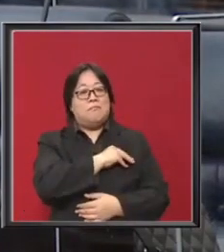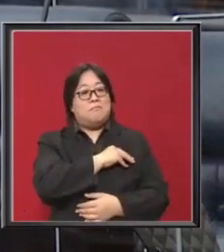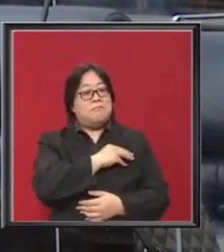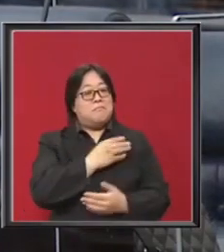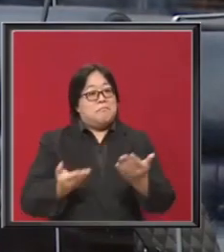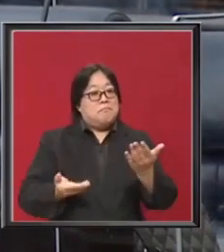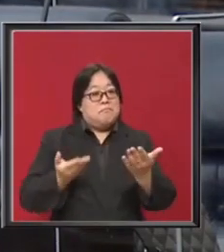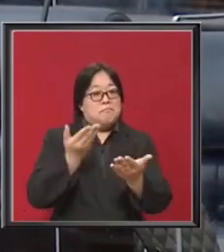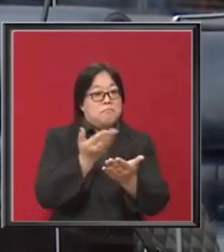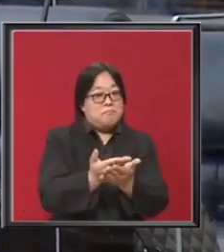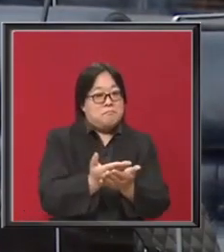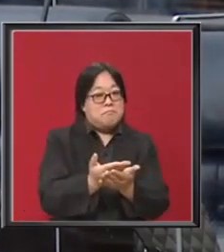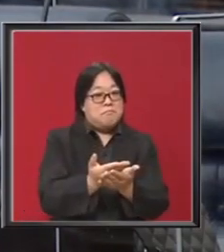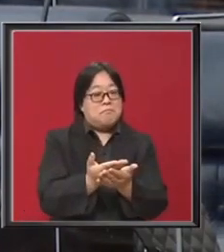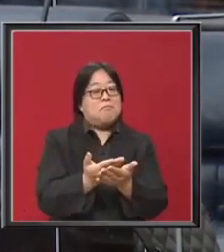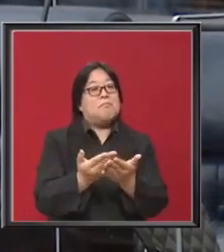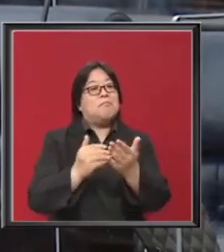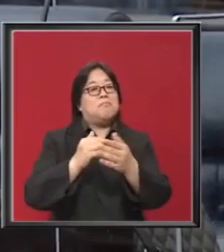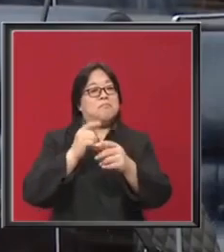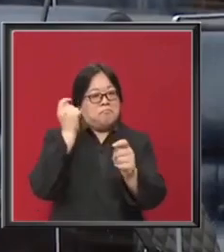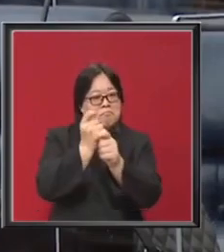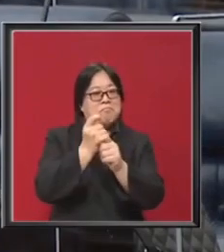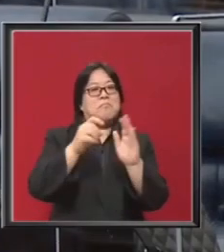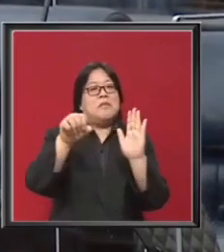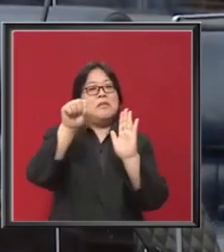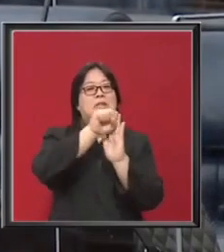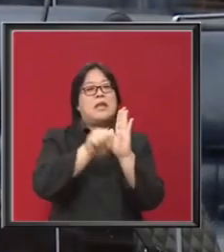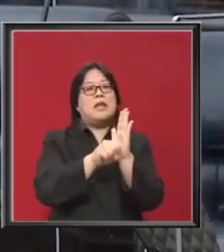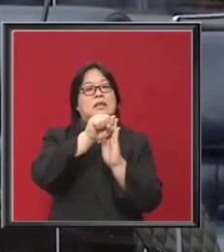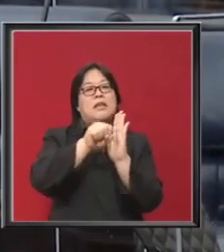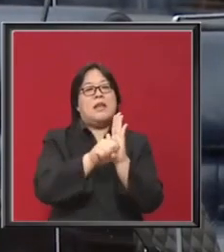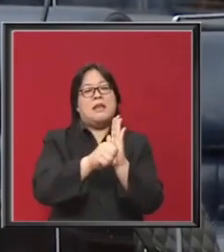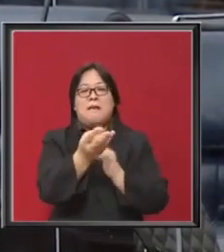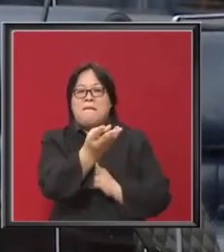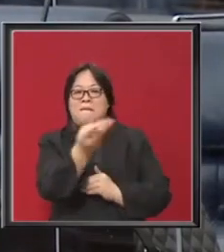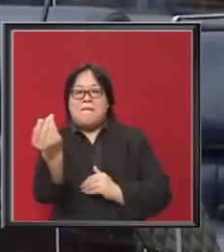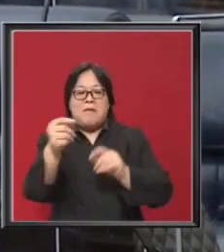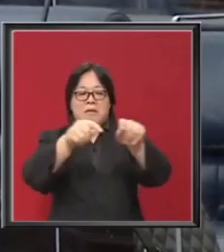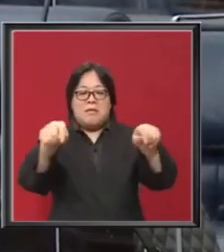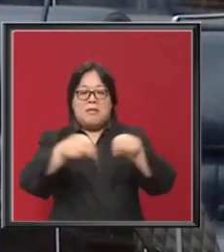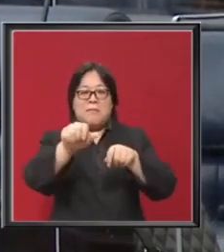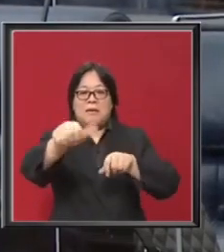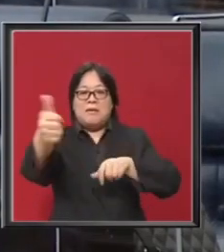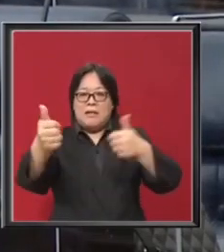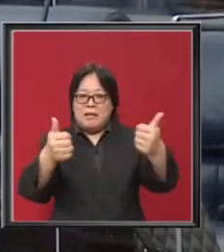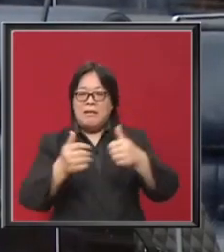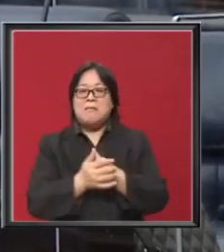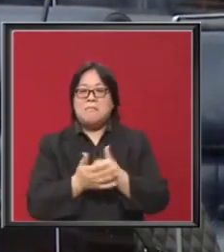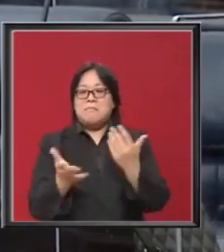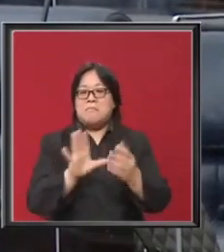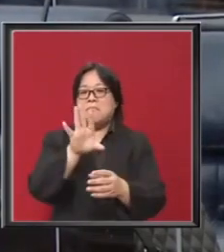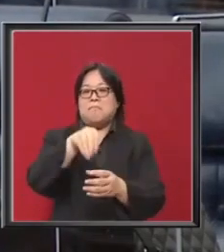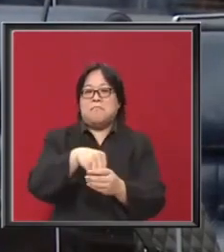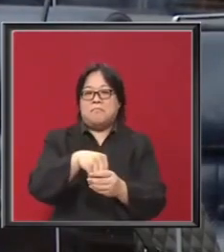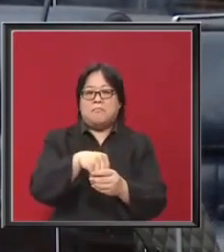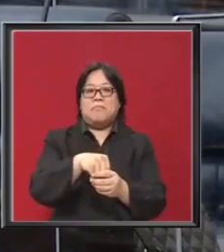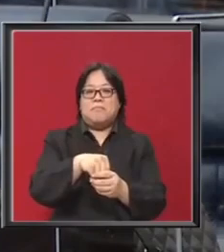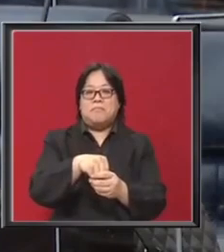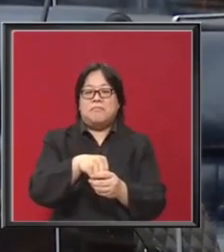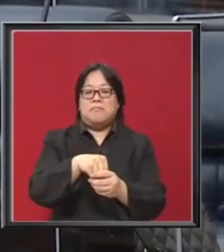bercadang untuk mengenalkan syarat-syarat kepada beberapa premis lain yang terlibat